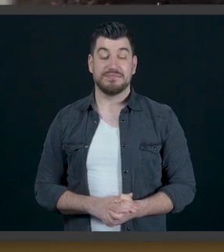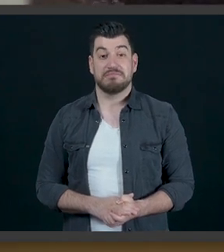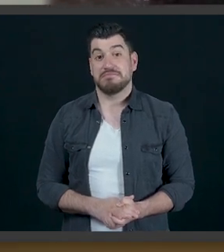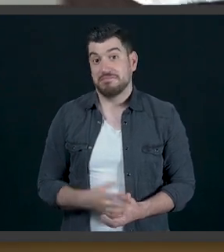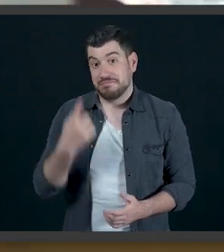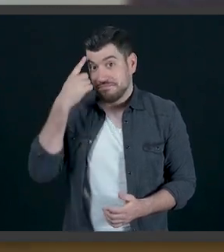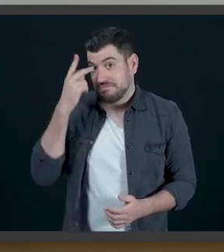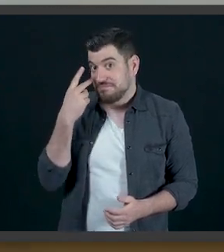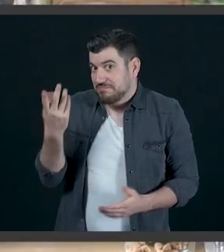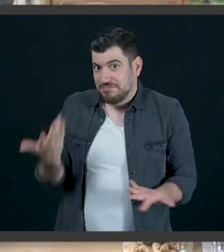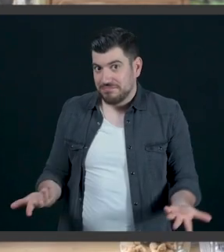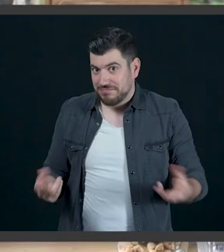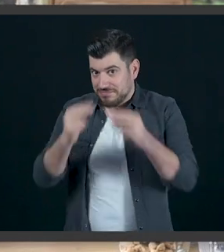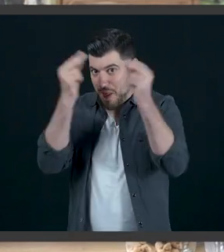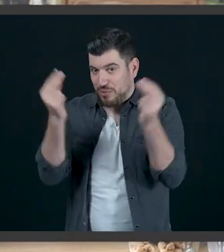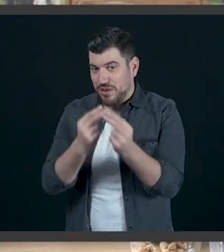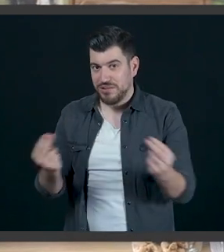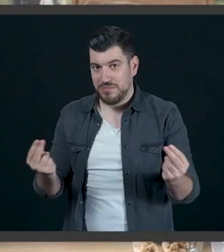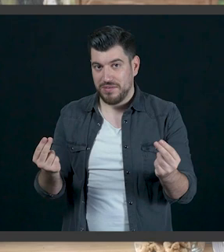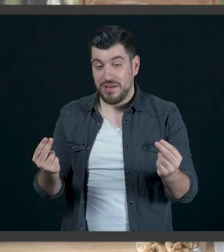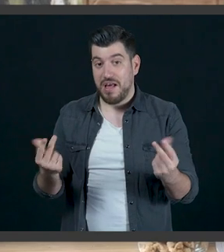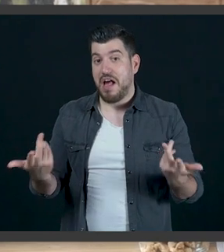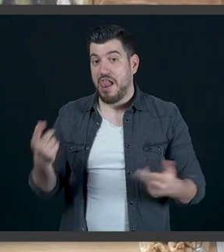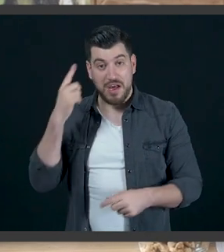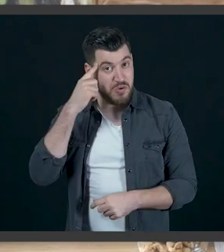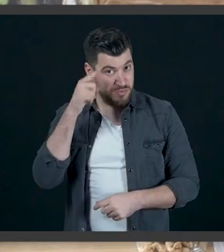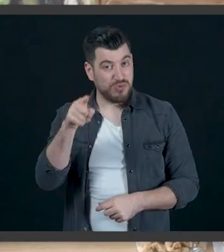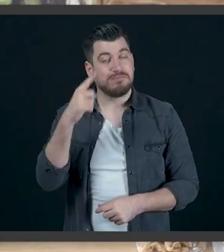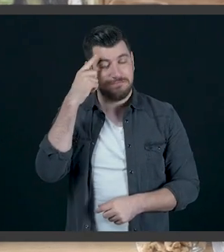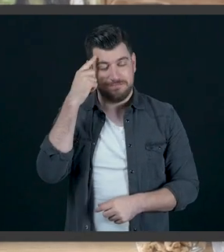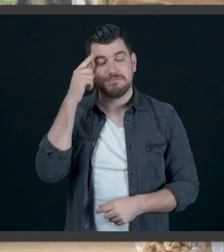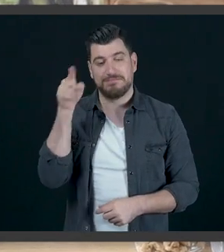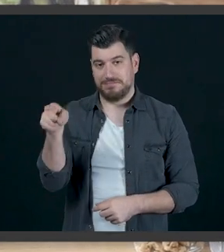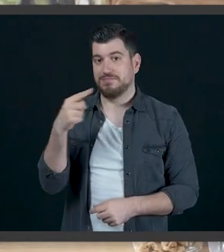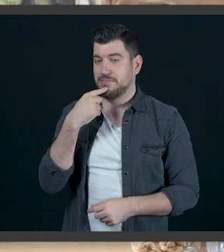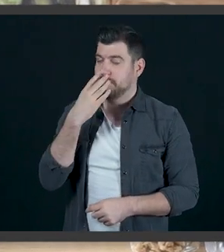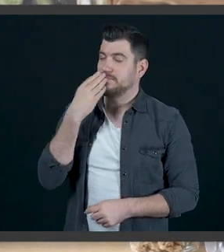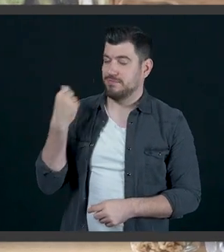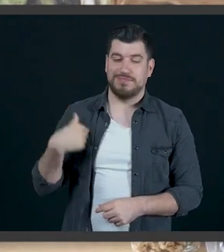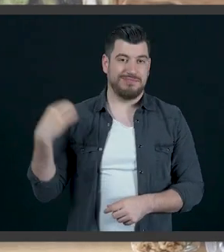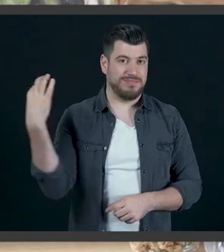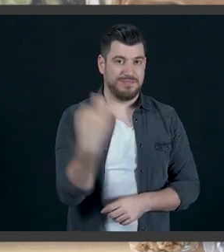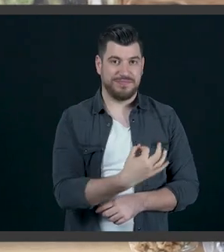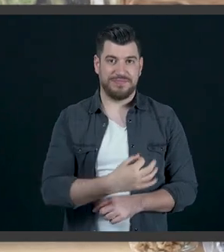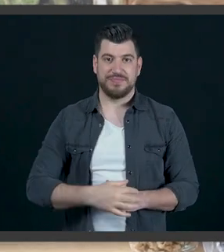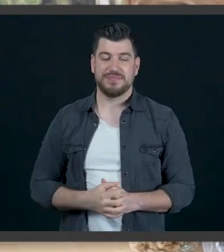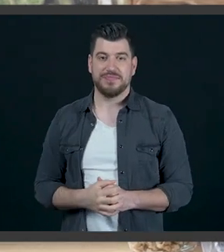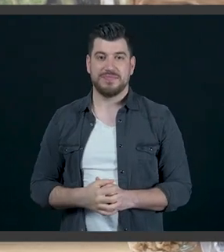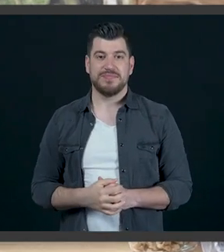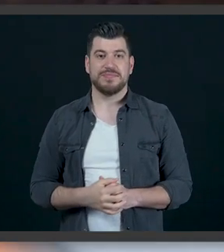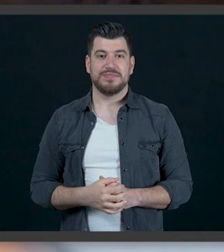Δεν ξέρω πώς το βλέπετε, αλλά ελπίζω να καταλαβαίνετε το πόσο γευστικό είναι. Θα βάλω ένα κομματάκι